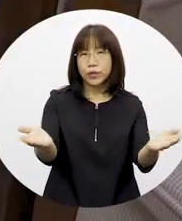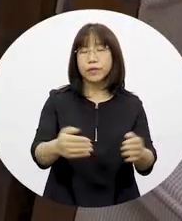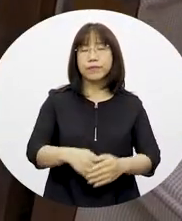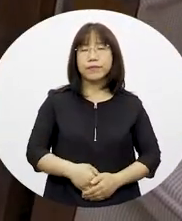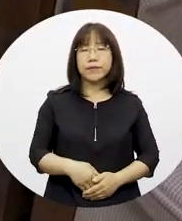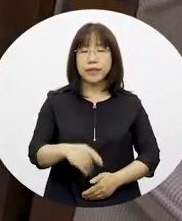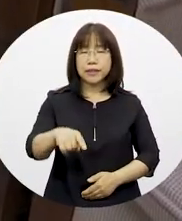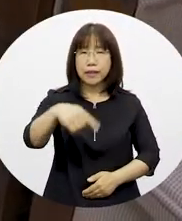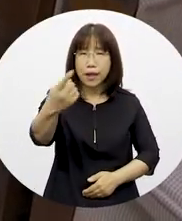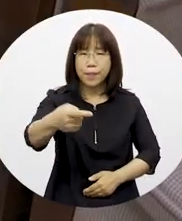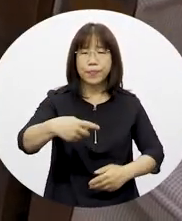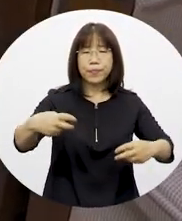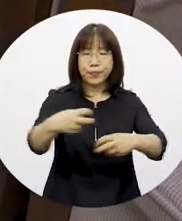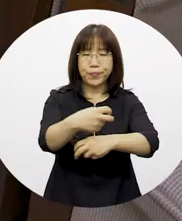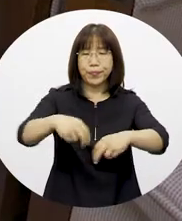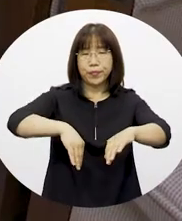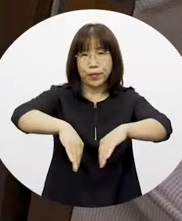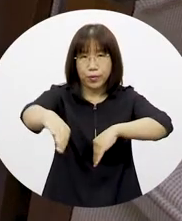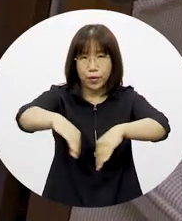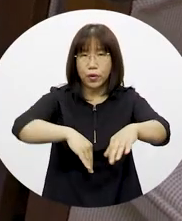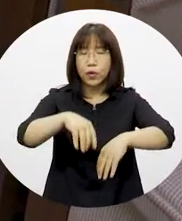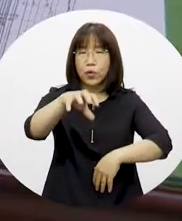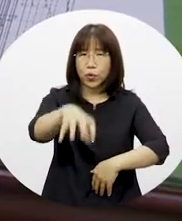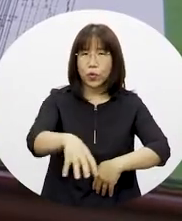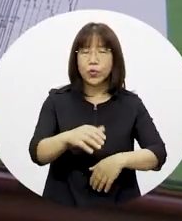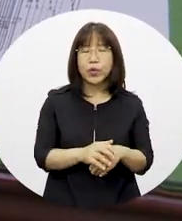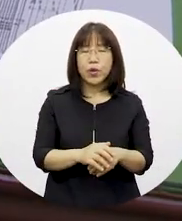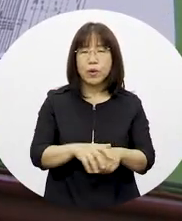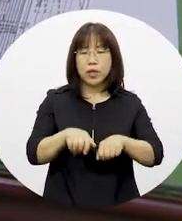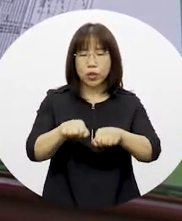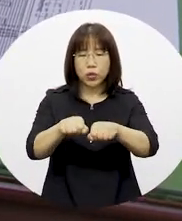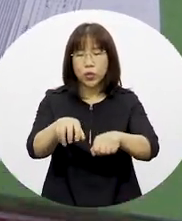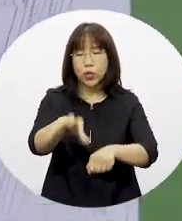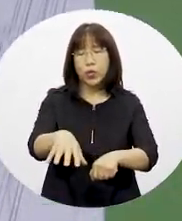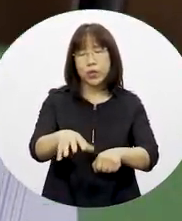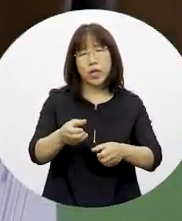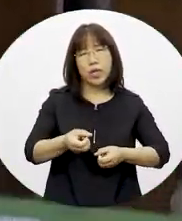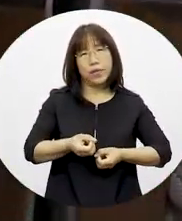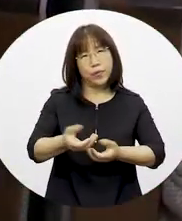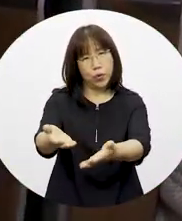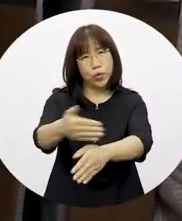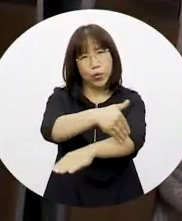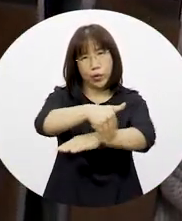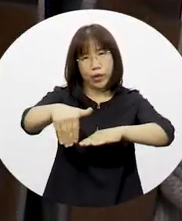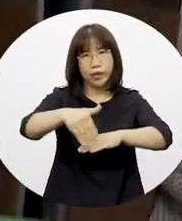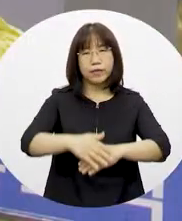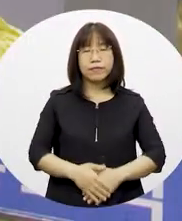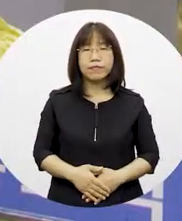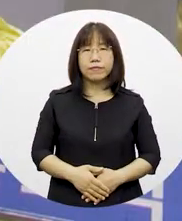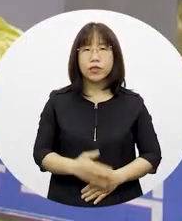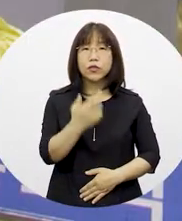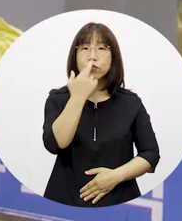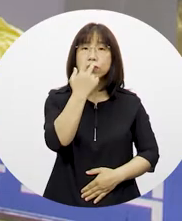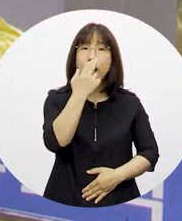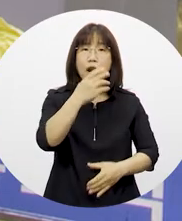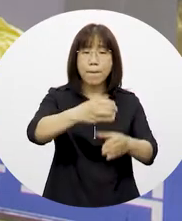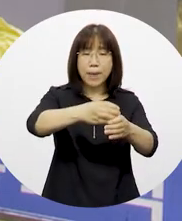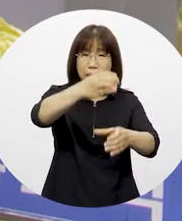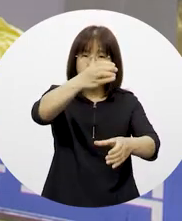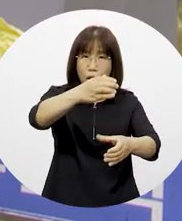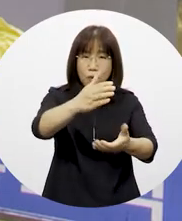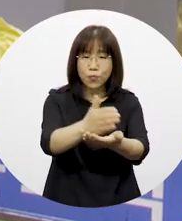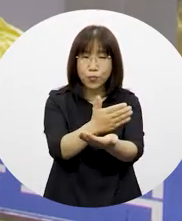배포하고 이면도로, 재활용 정거장 등 일선 청소 현장에도 함께 전달할 예정입니다. 투명 페트병